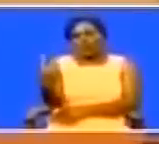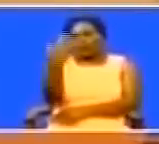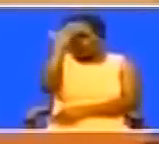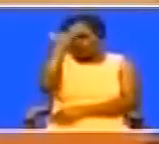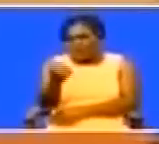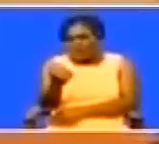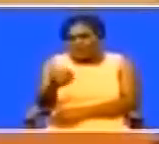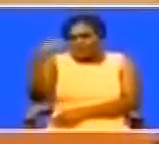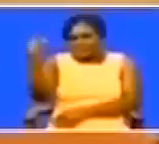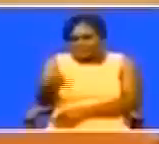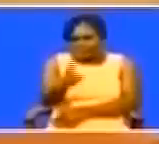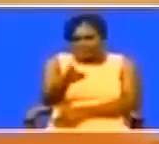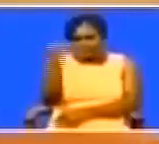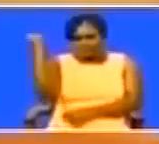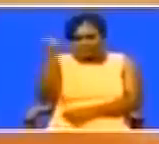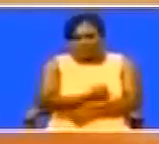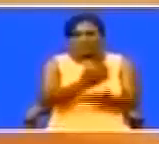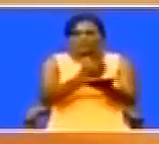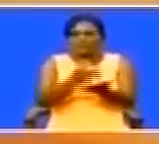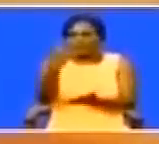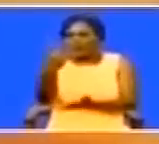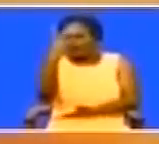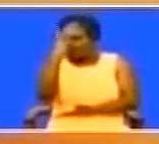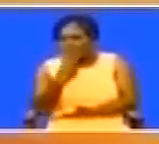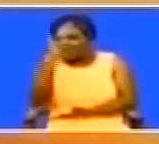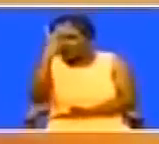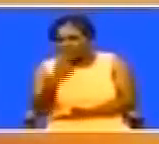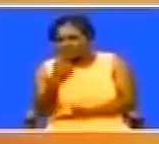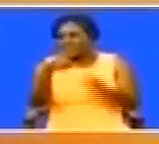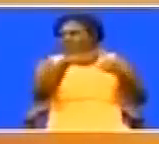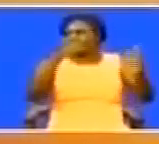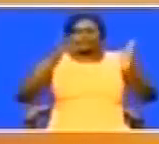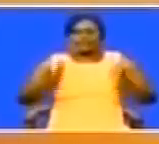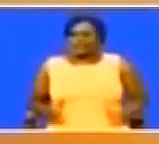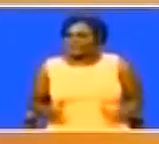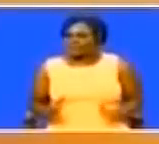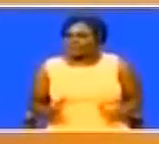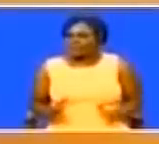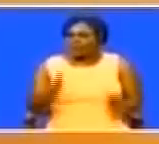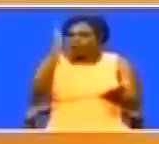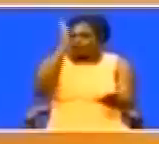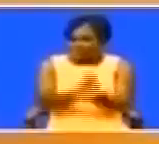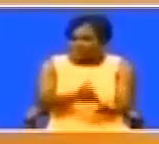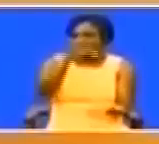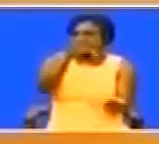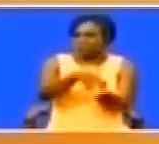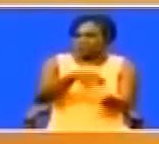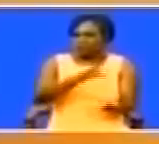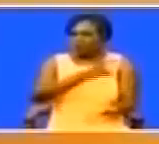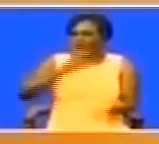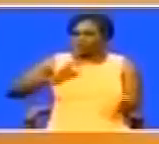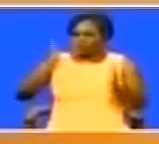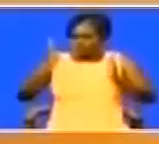ya kushambuliwa kwa kudungwa kisu na mshukiwa mmoja wa mauaji. Akithibitisha kisa hicho, kamishna wa